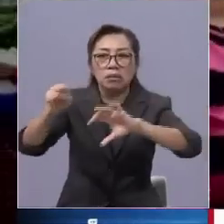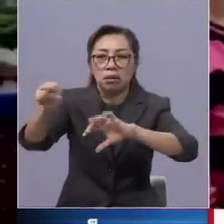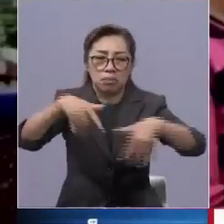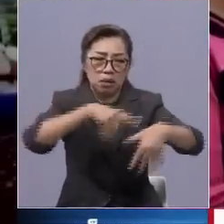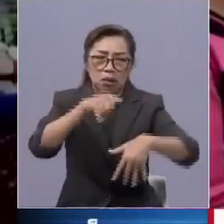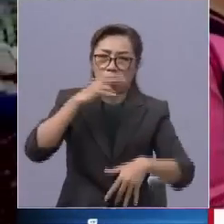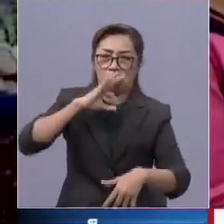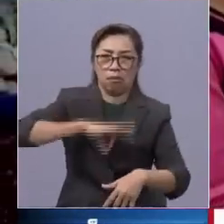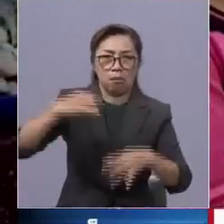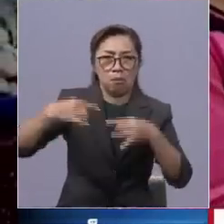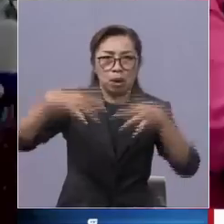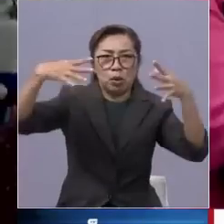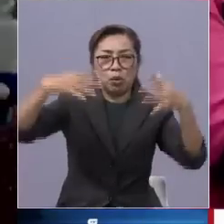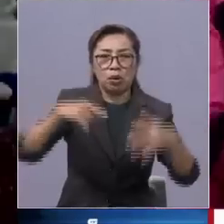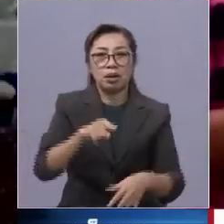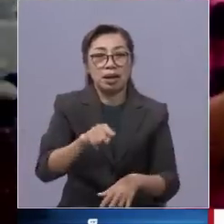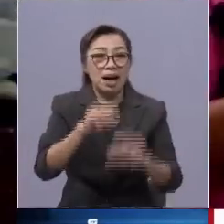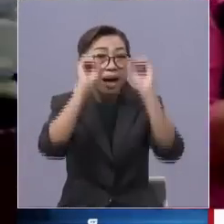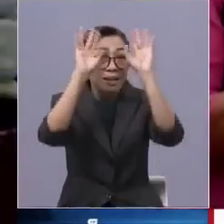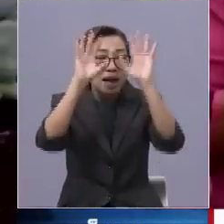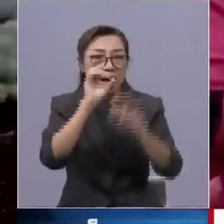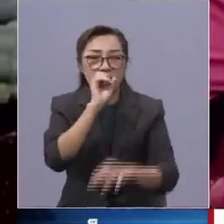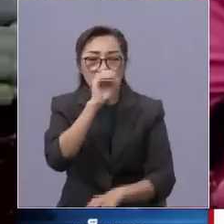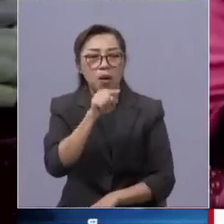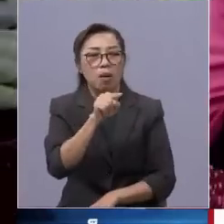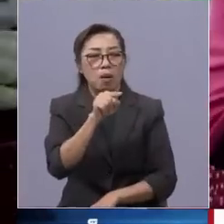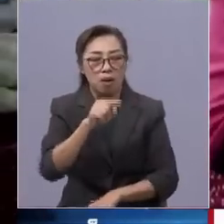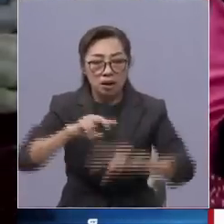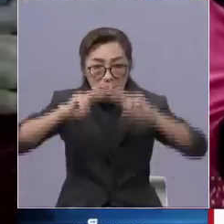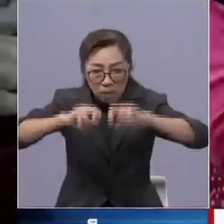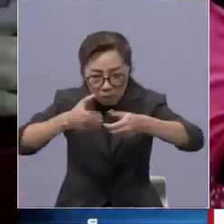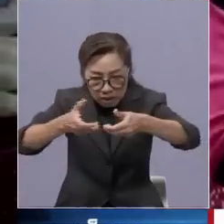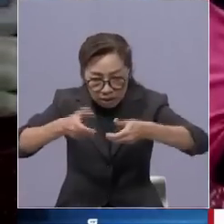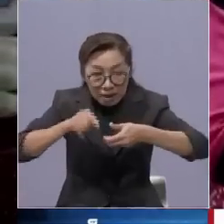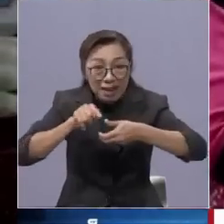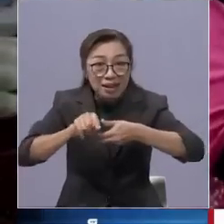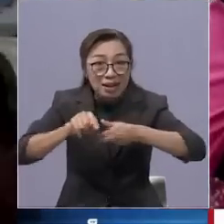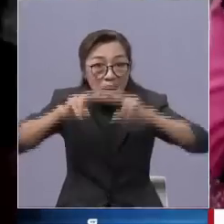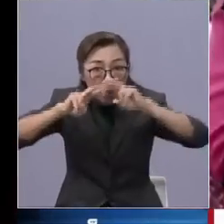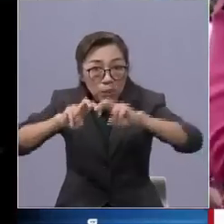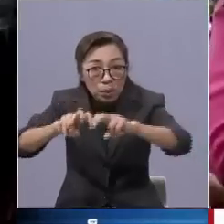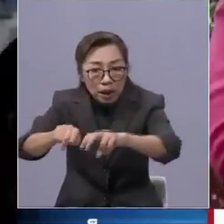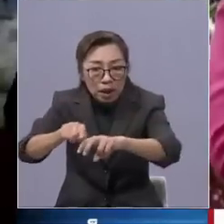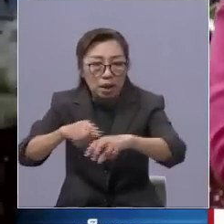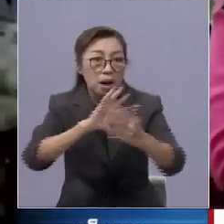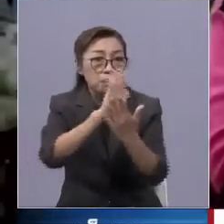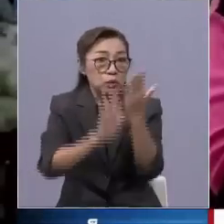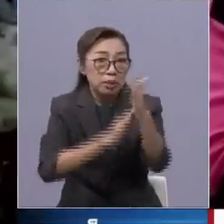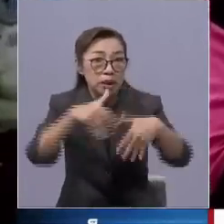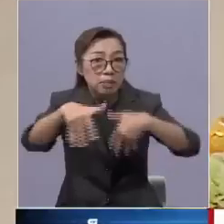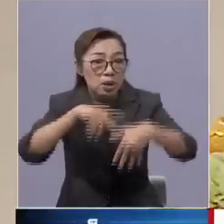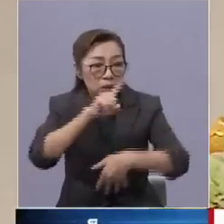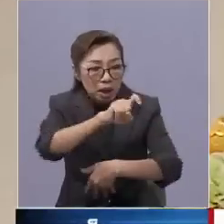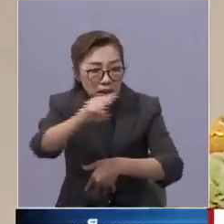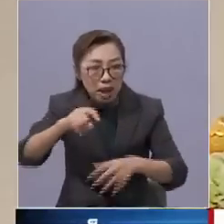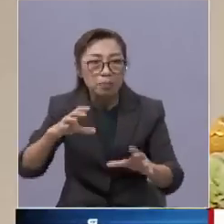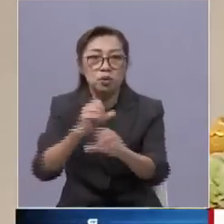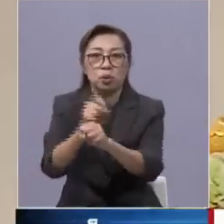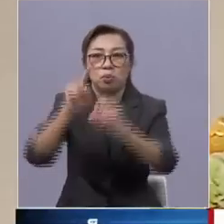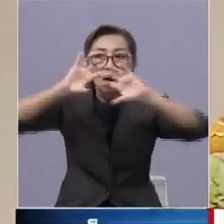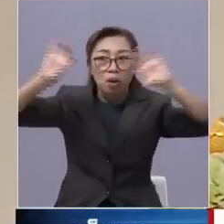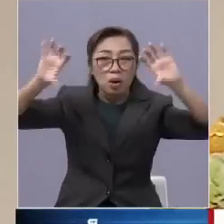จริงอาจารย์ทวินวดีก็เลยขมวดปมที่ได้จากการทำวิจัยและสำรวจความเห็นประชาชนคนไทยทั่วประเทศว่า1คร